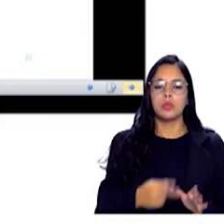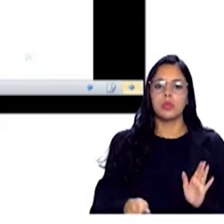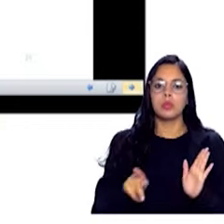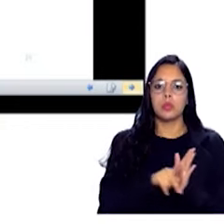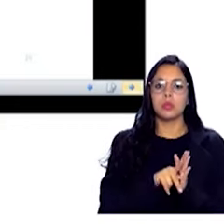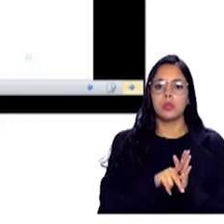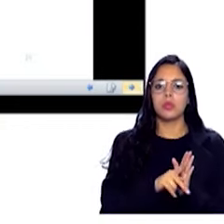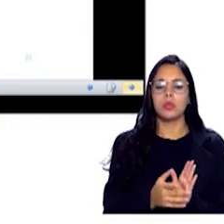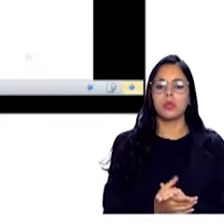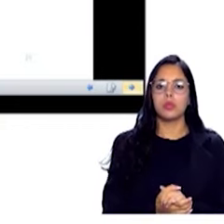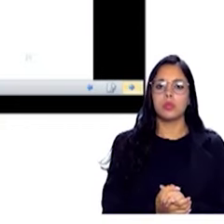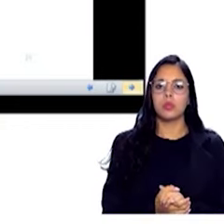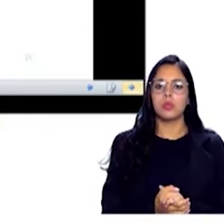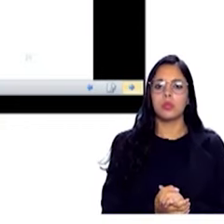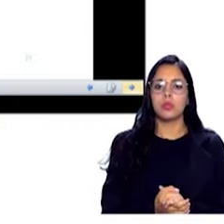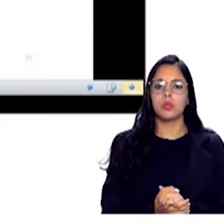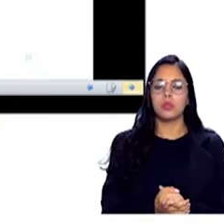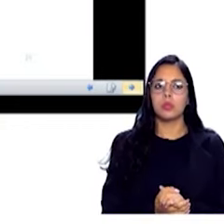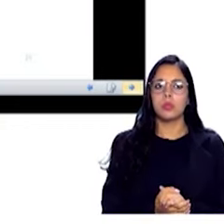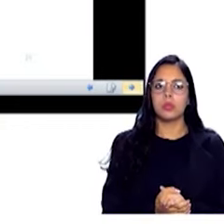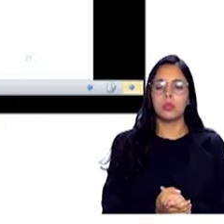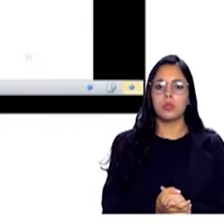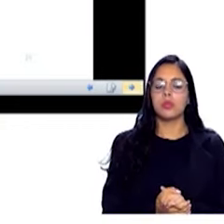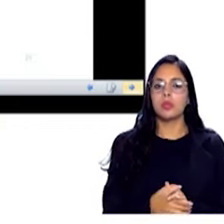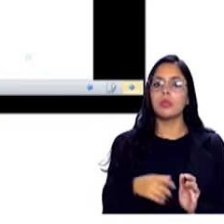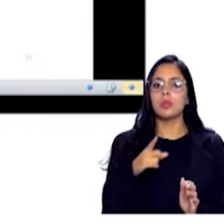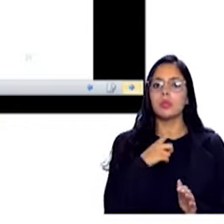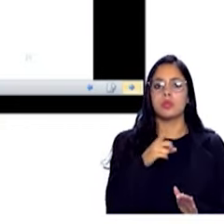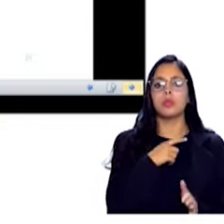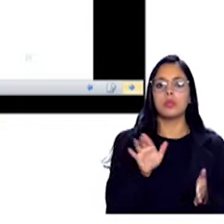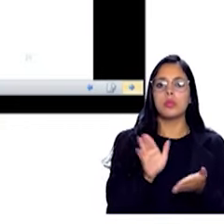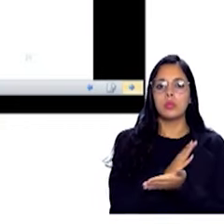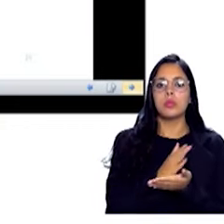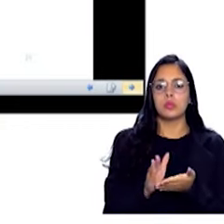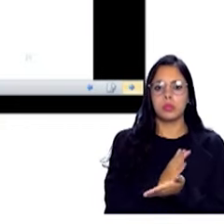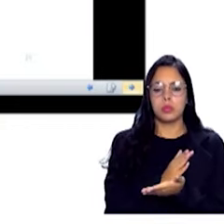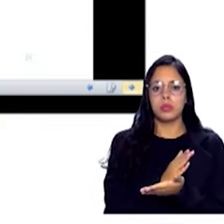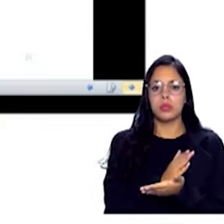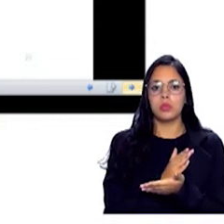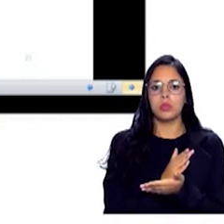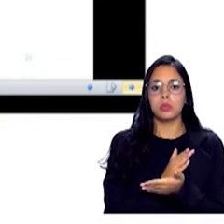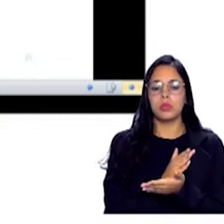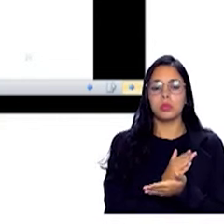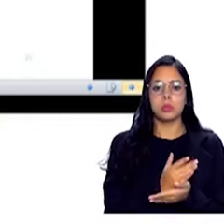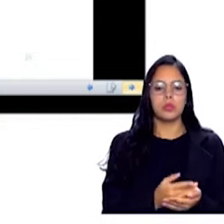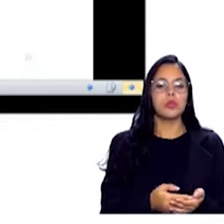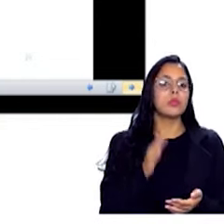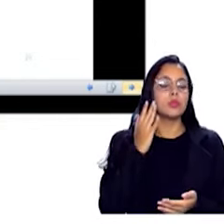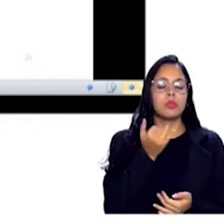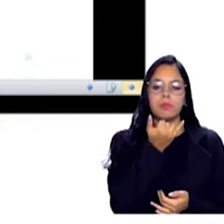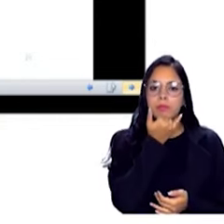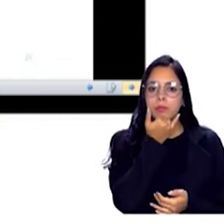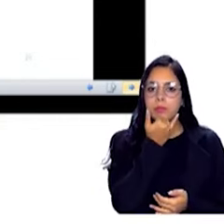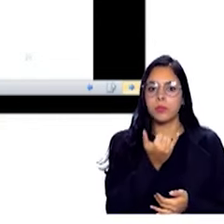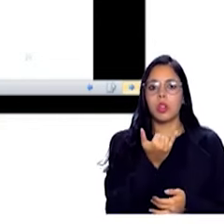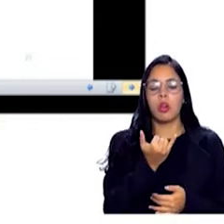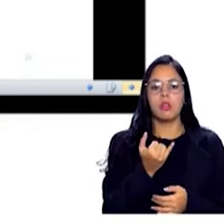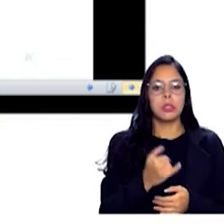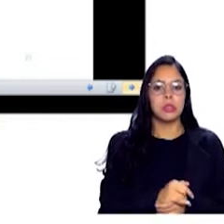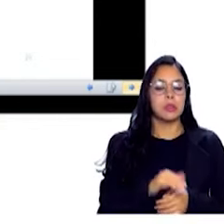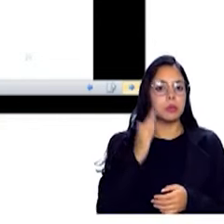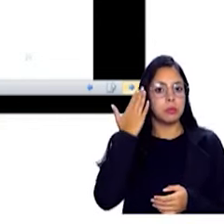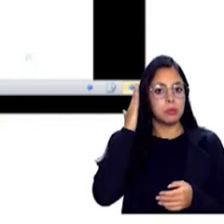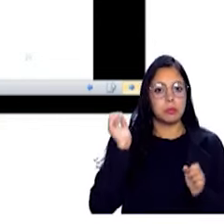Nei procedimenti non contenzioso quelli che in Italia chiamiamo di giurisdizione volontaria in realtà anche Nelle fasi